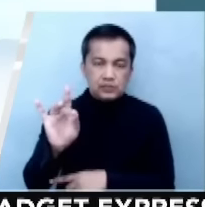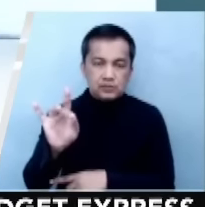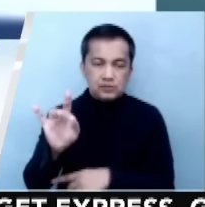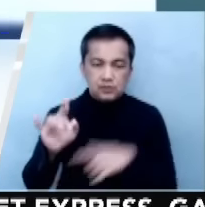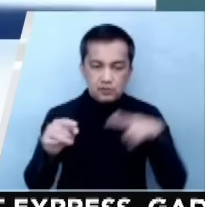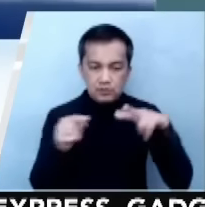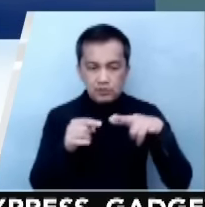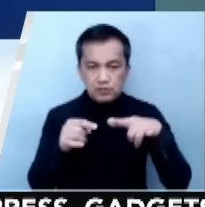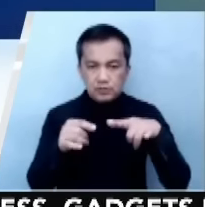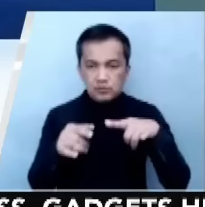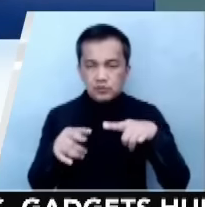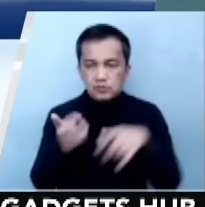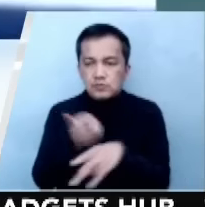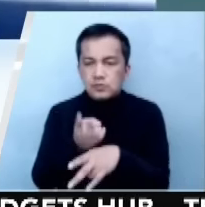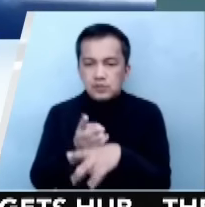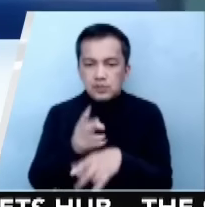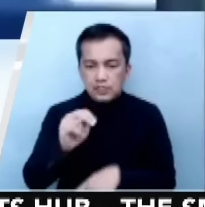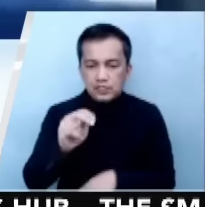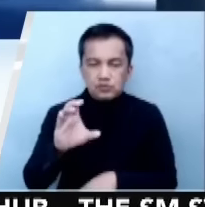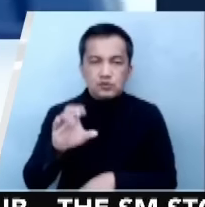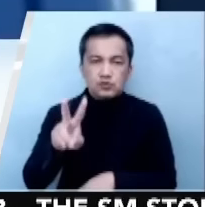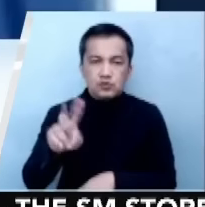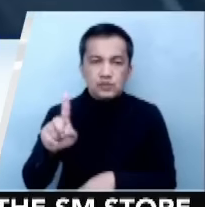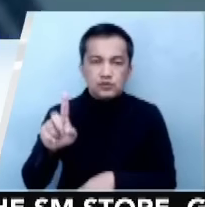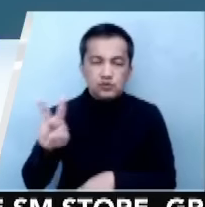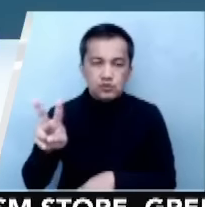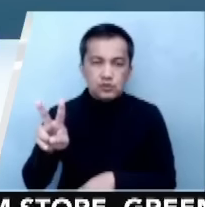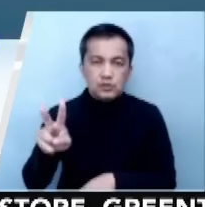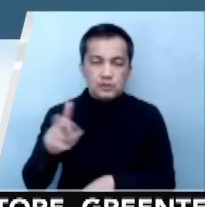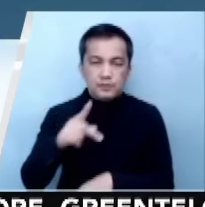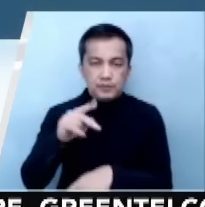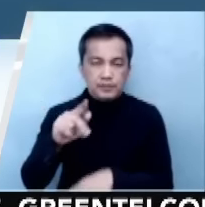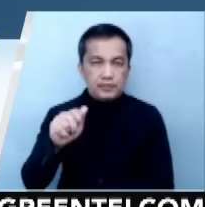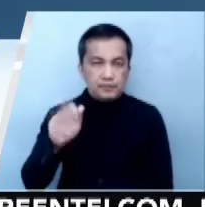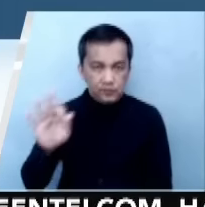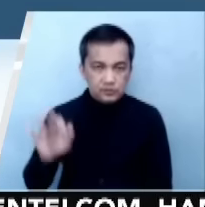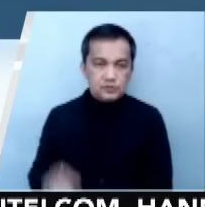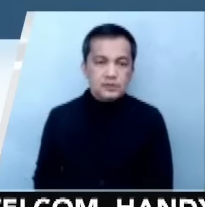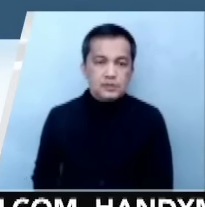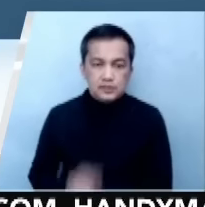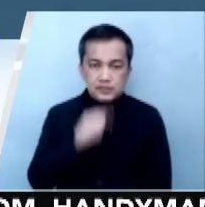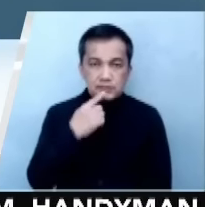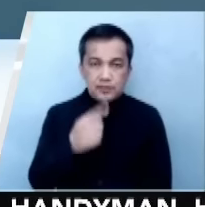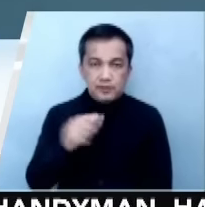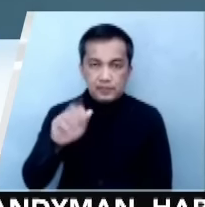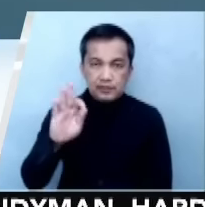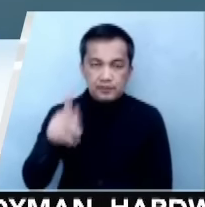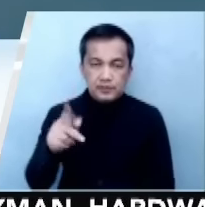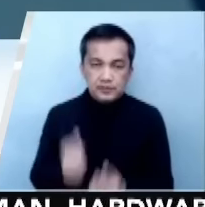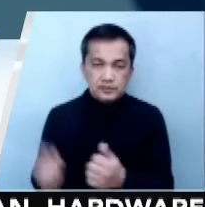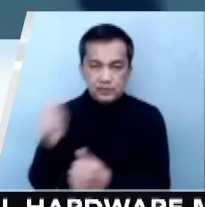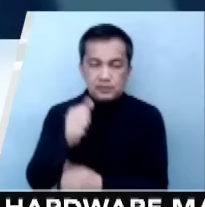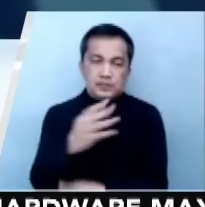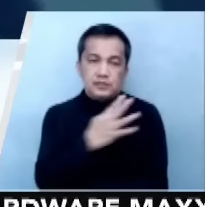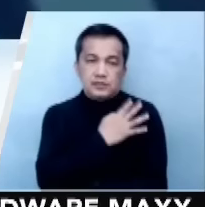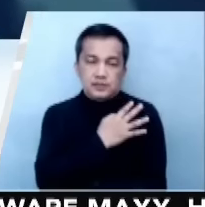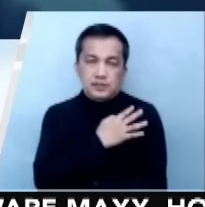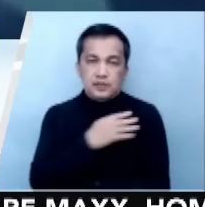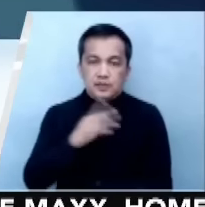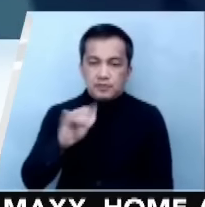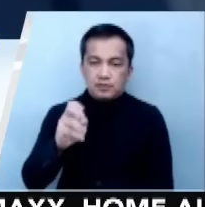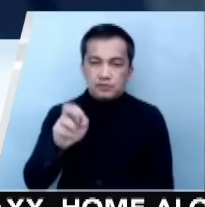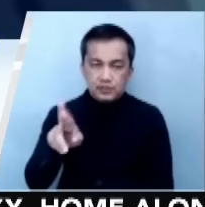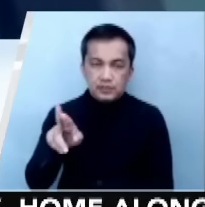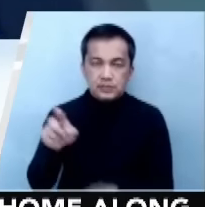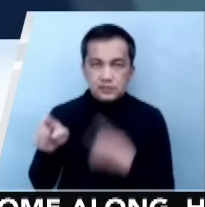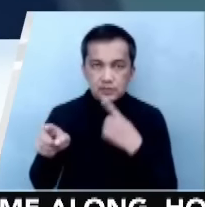ang NC-212 aircraft ng Philippine Air Force. Ayon kay AFP Chief General Romeo Browner na isang aviator,